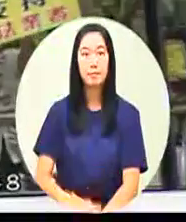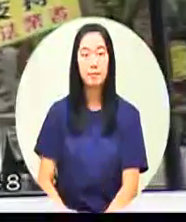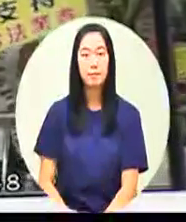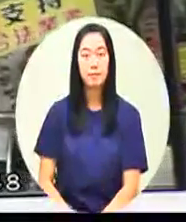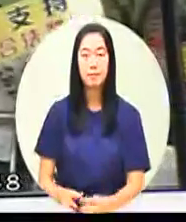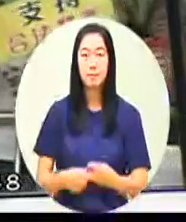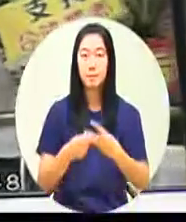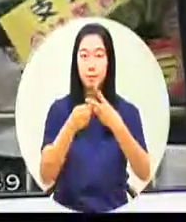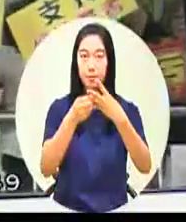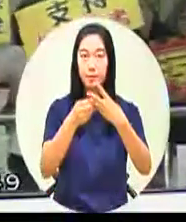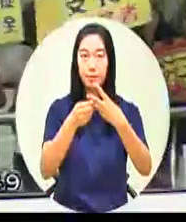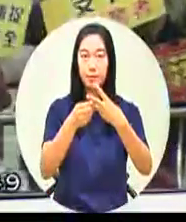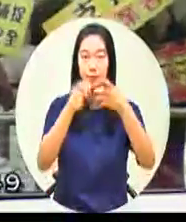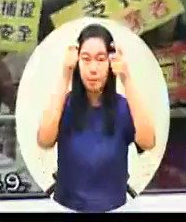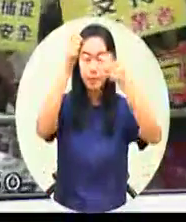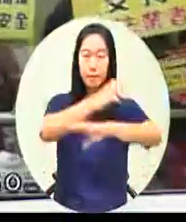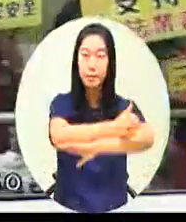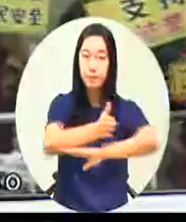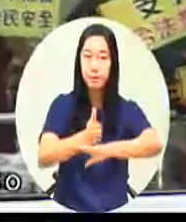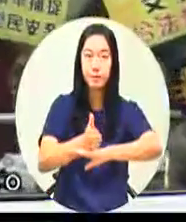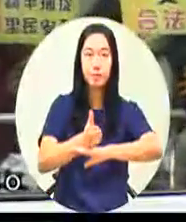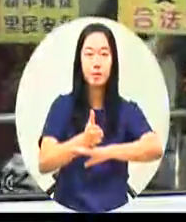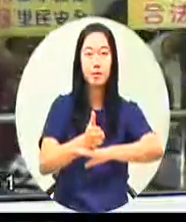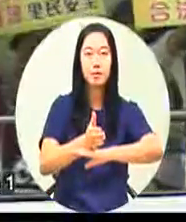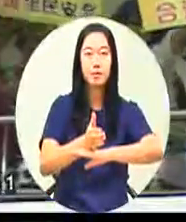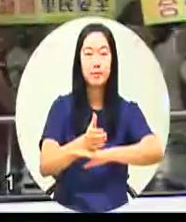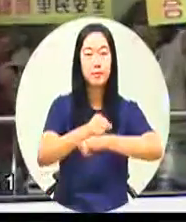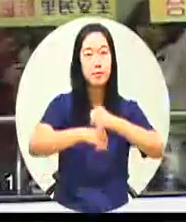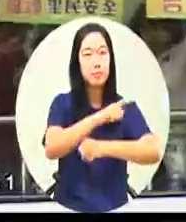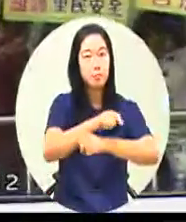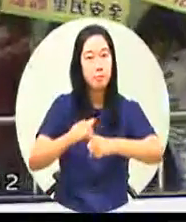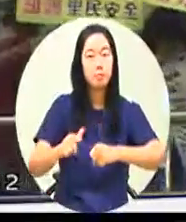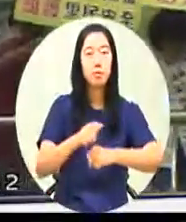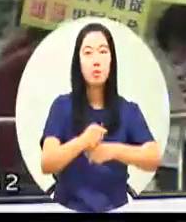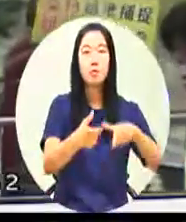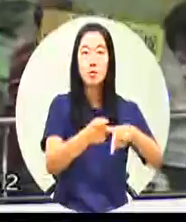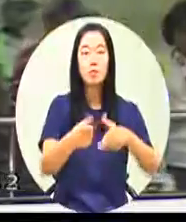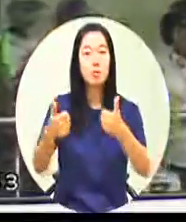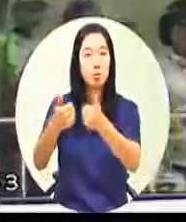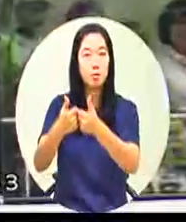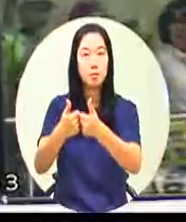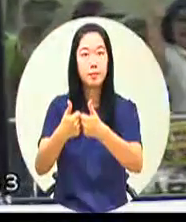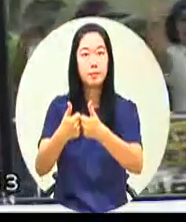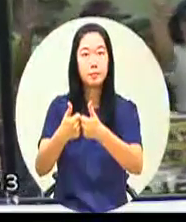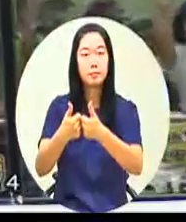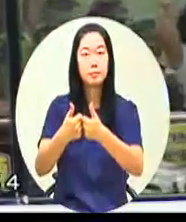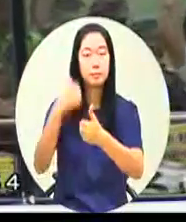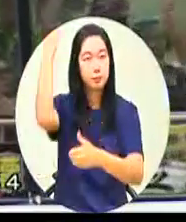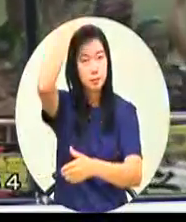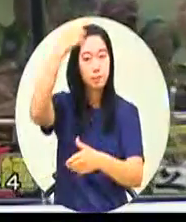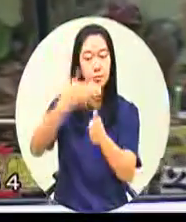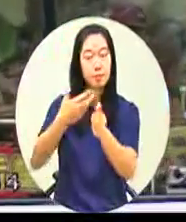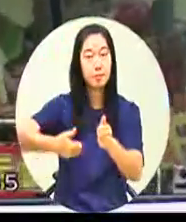第三位是高雄县兽医师工会郑贤义理事长。